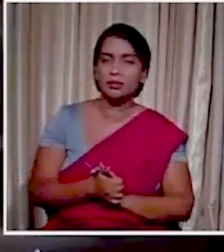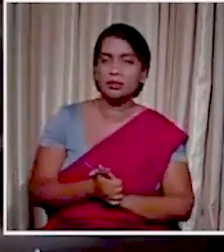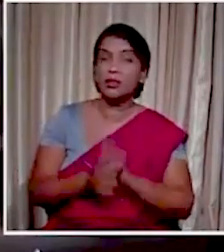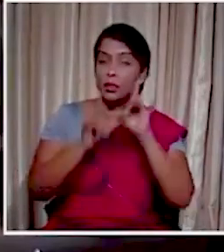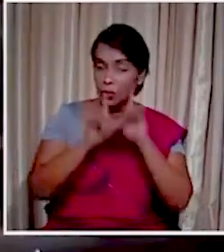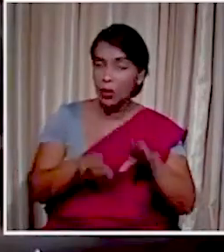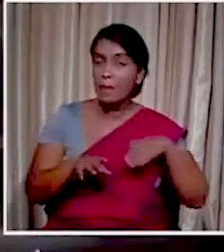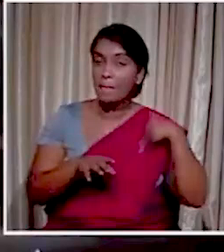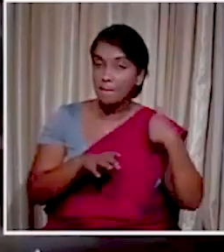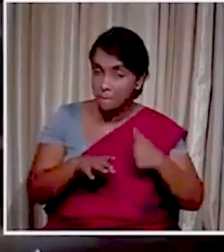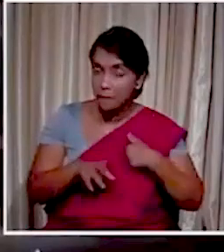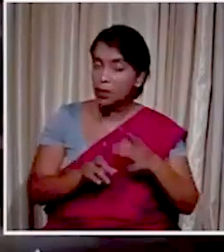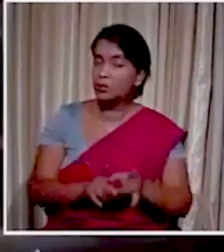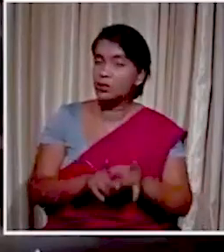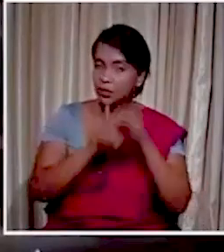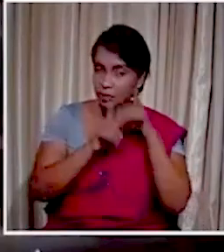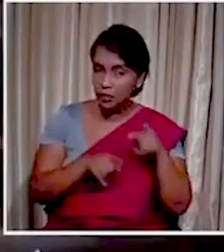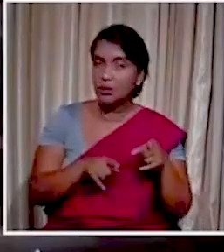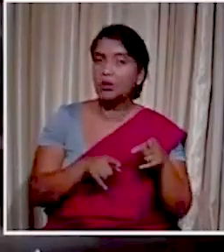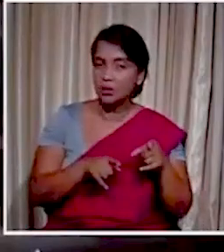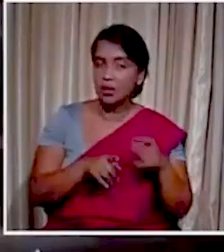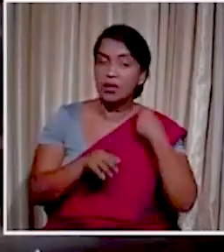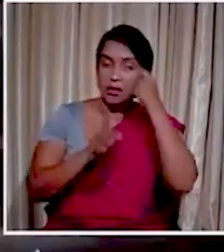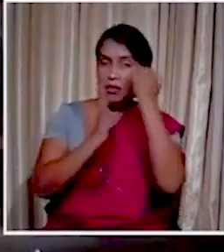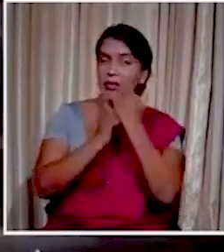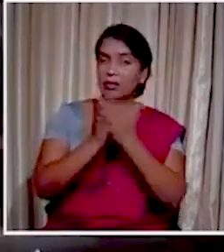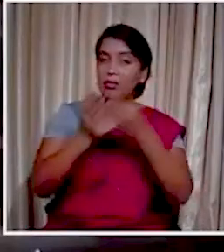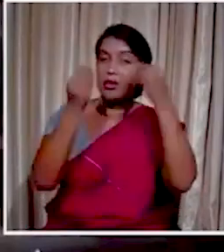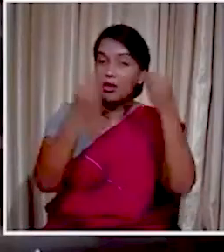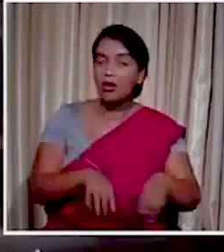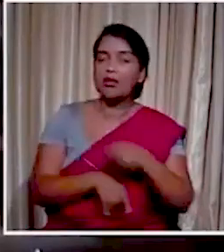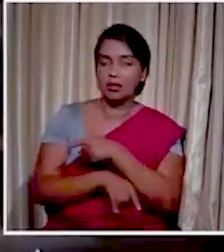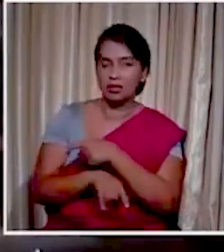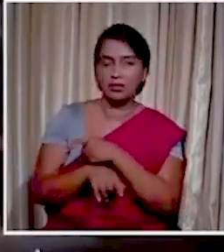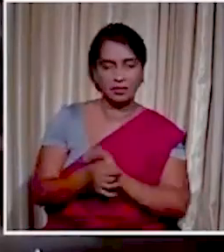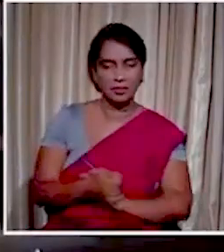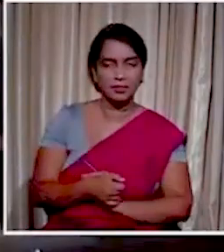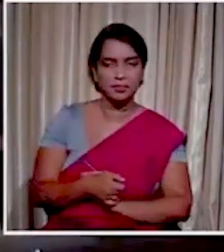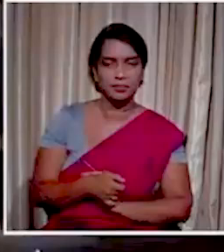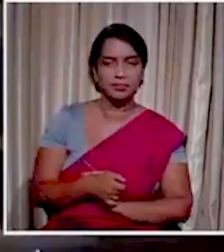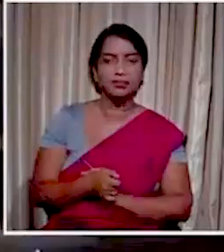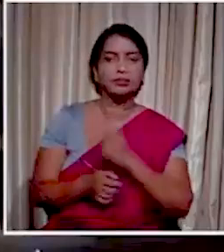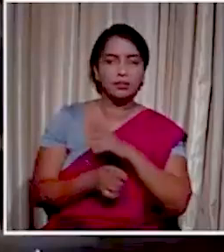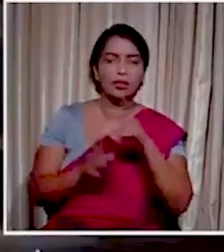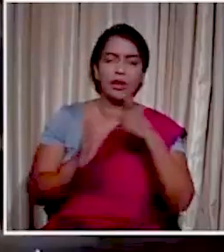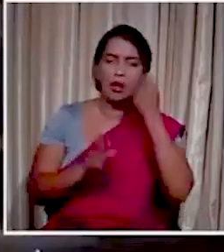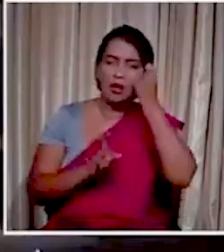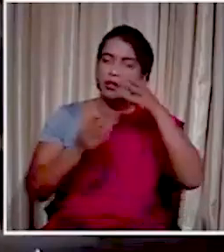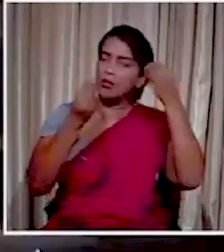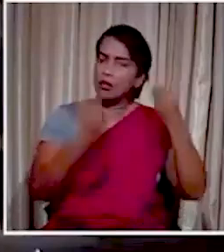අන්නෙම මූලික හරයම තමයි එම යෝජනාව පරාජයට පත් වෙන්න හේතු වෙන්නේ. මේ සම යෝජනාව පරාජයට පත්